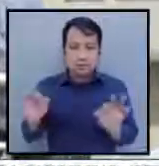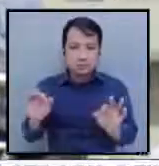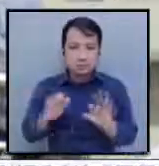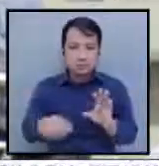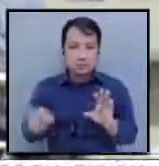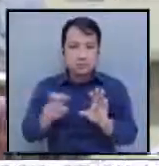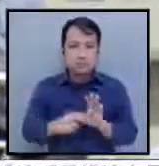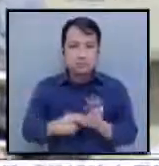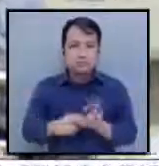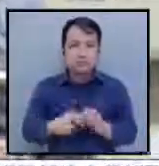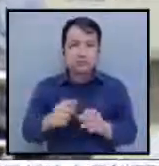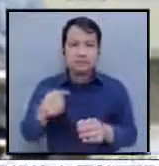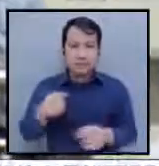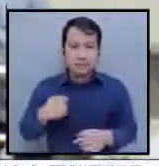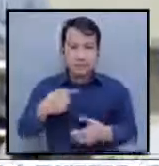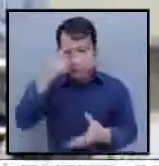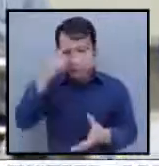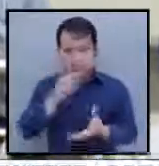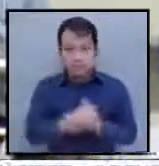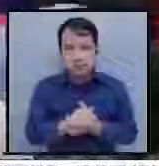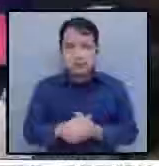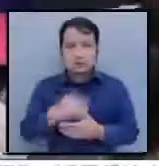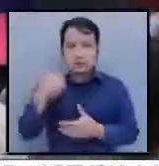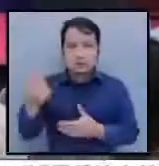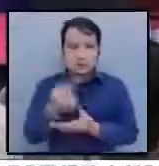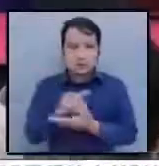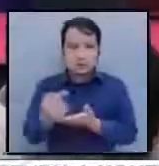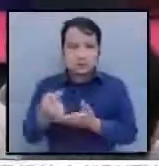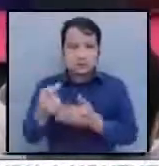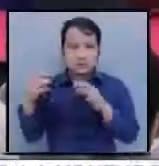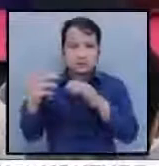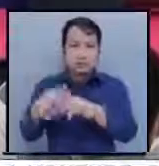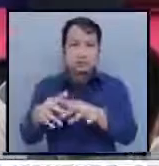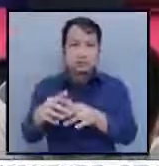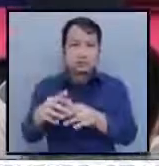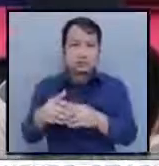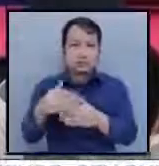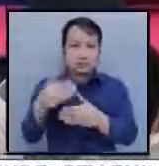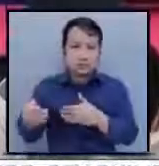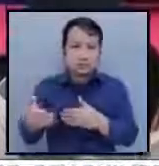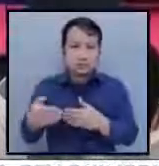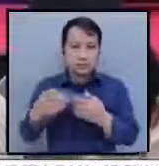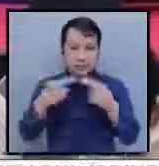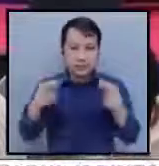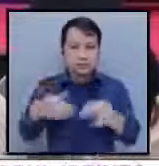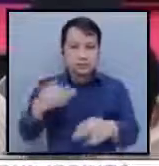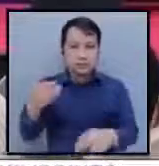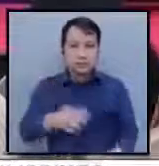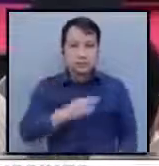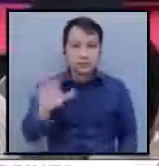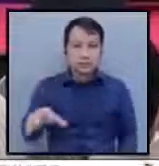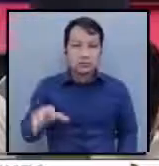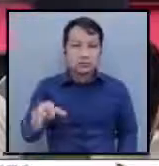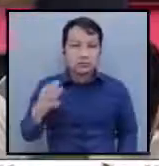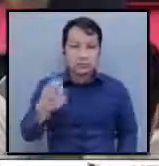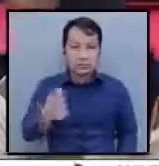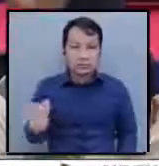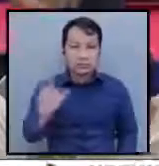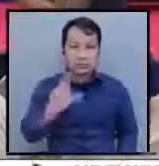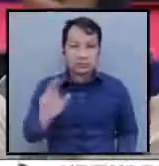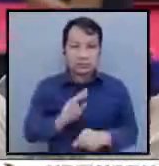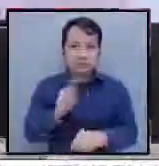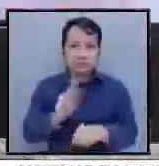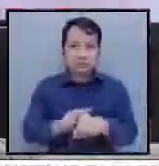ako naniniwala na next week uusad na yan. Melales Moras para sa Morning Show ng Bayan, Rise and Shine,